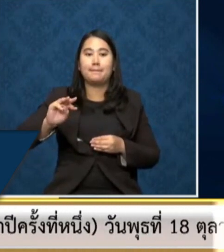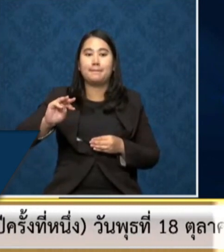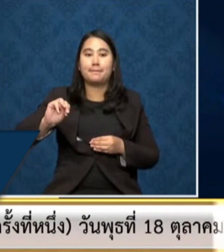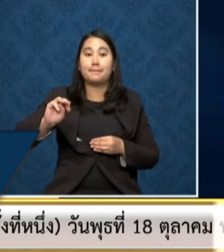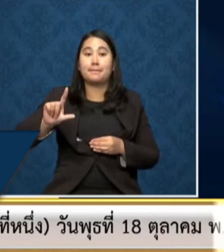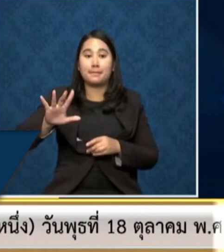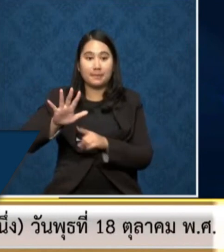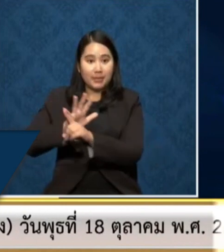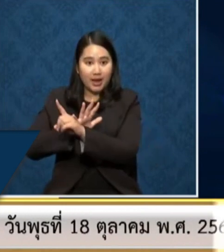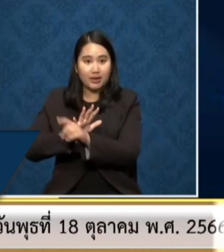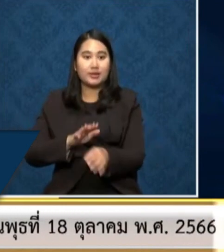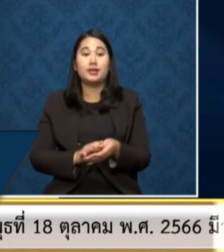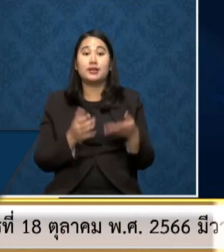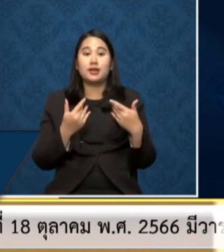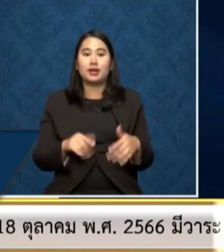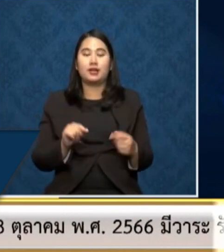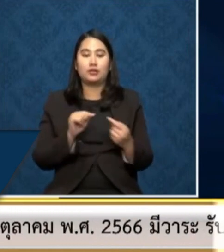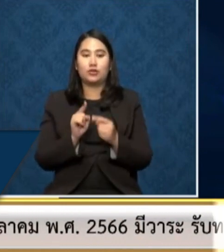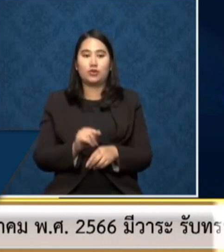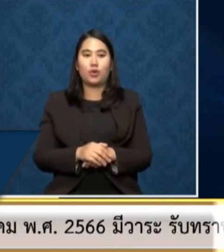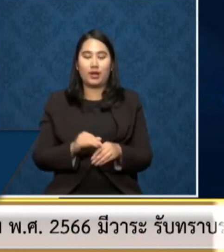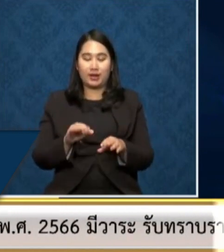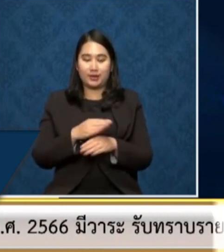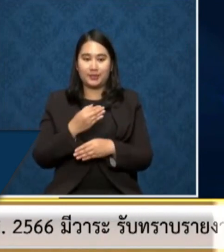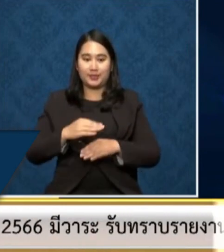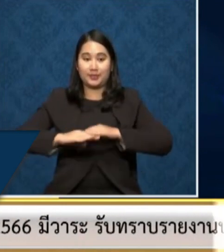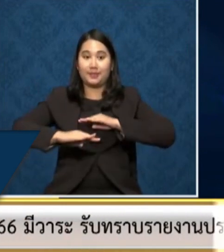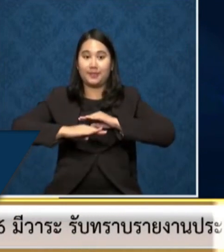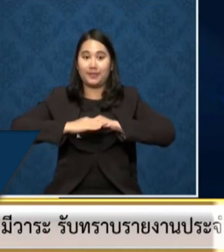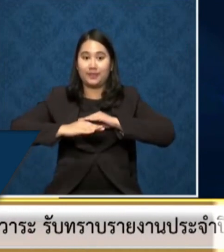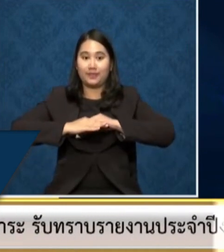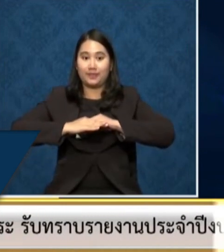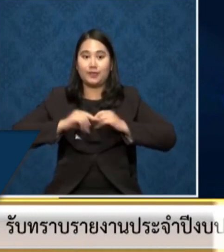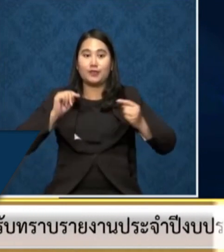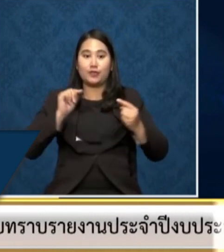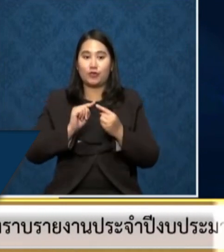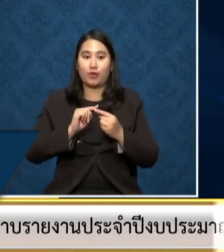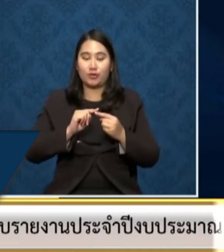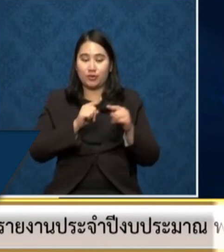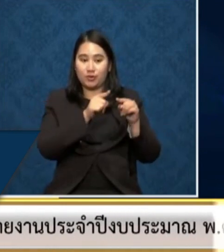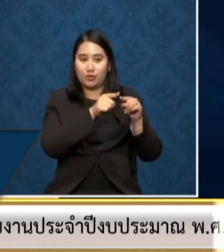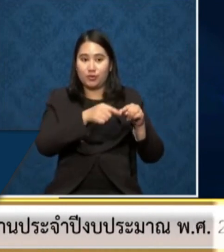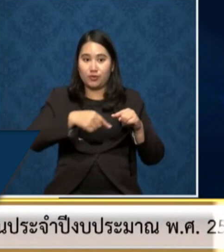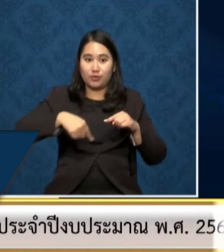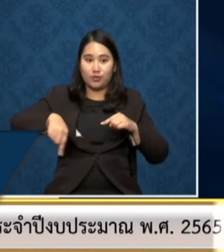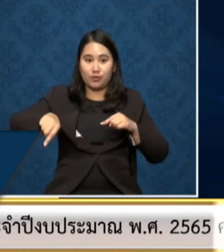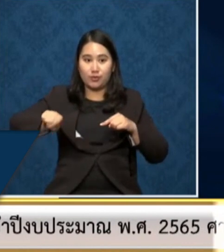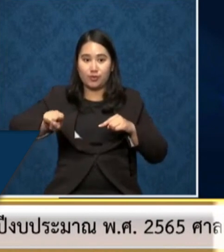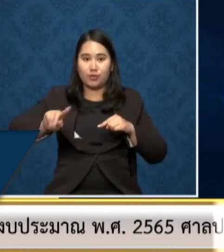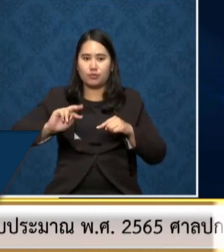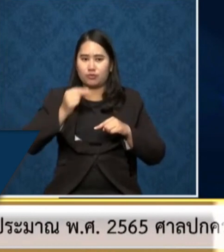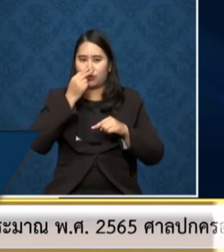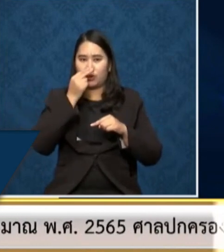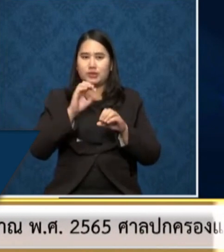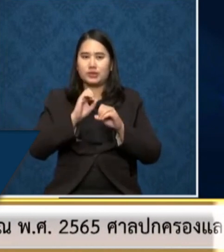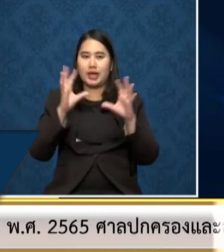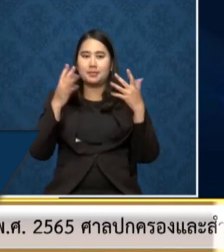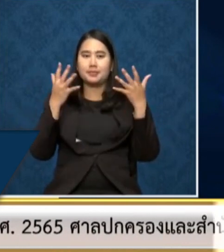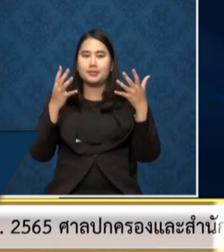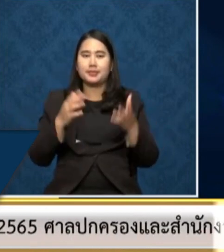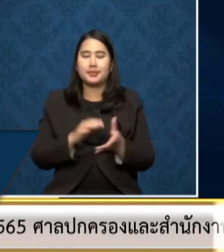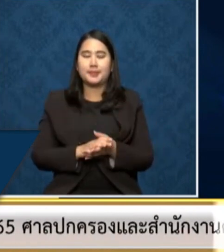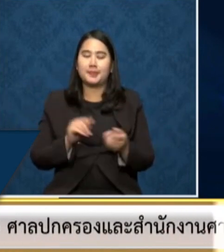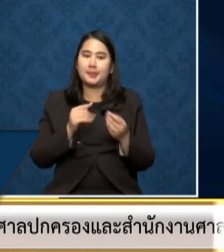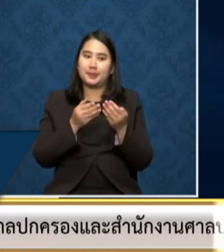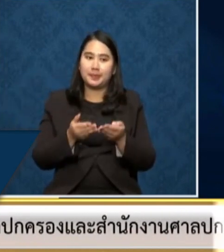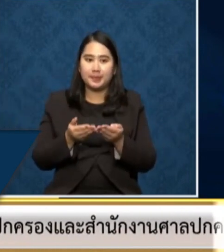นั้นและยังใช้การวัดเขตชายฝั่งที่มีลักษณะเป็นเส้นโค้งเว้าทำให้เกิดความไม่ชัดเจนของพื้นที่ในการ